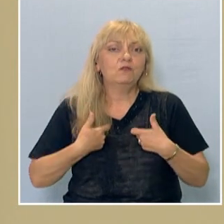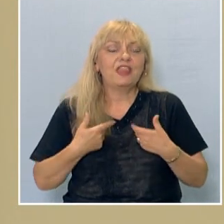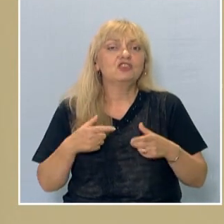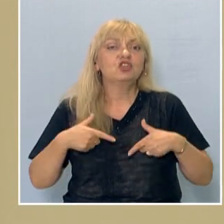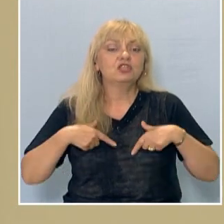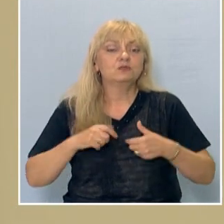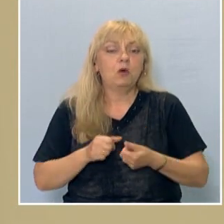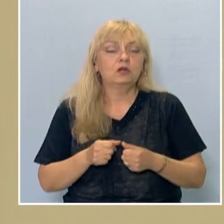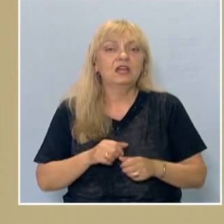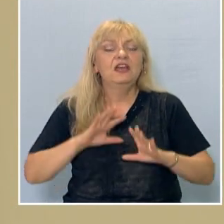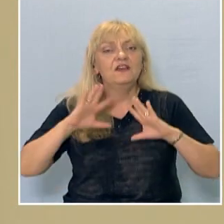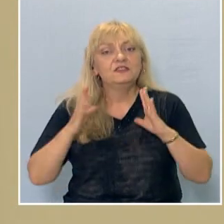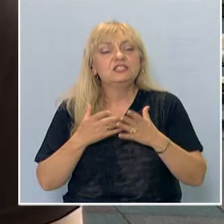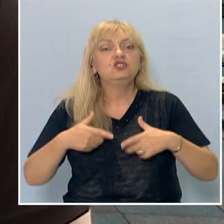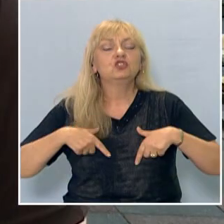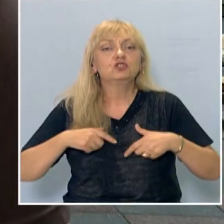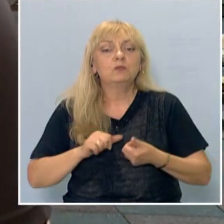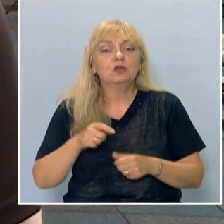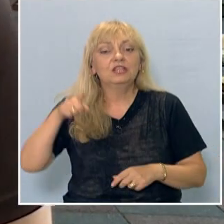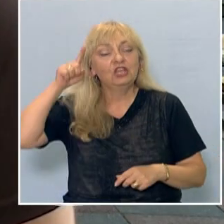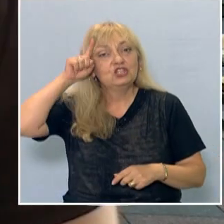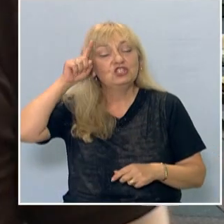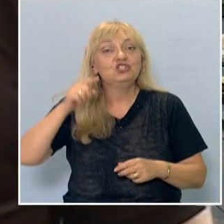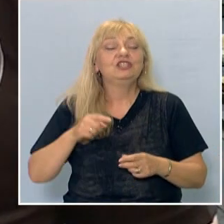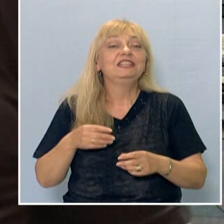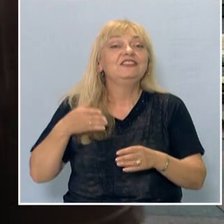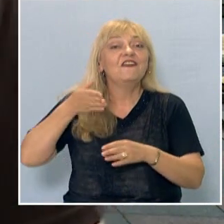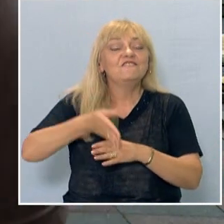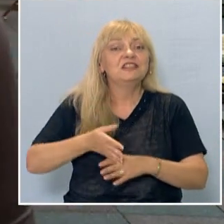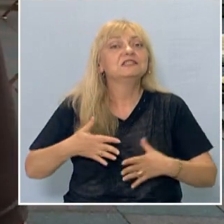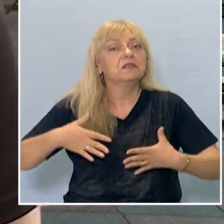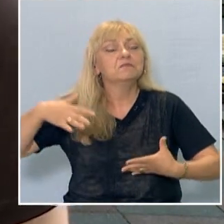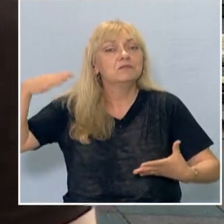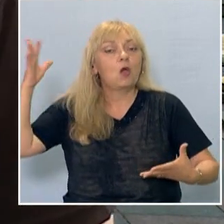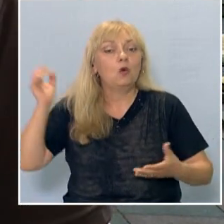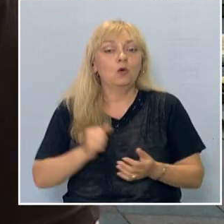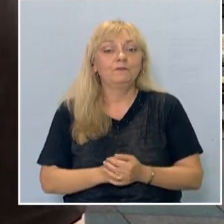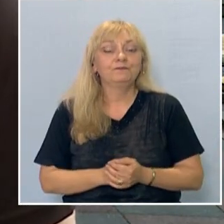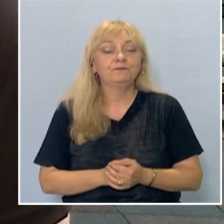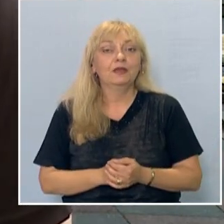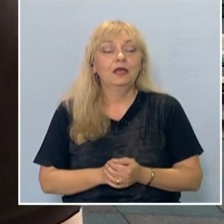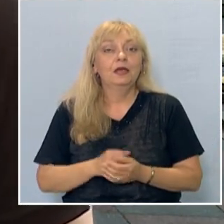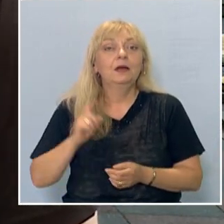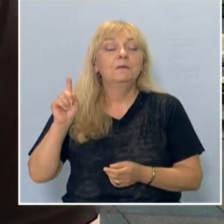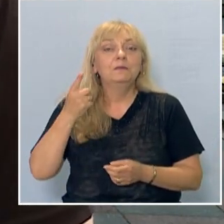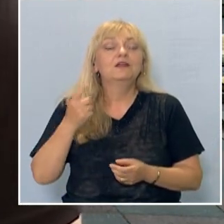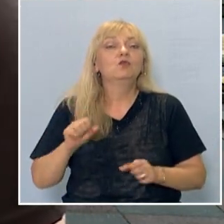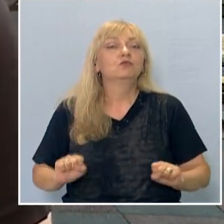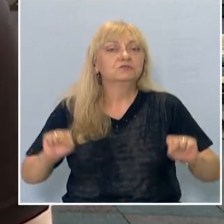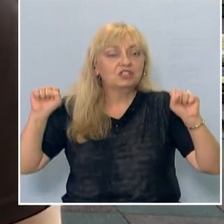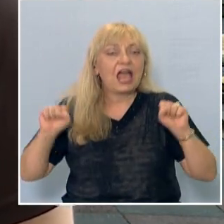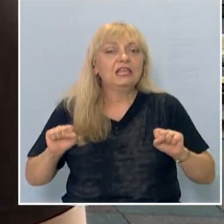всички спортове женския спорт навлиза много яко. Момичетата наистина първо беше штанги, бокс,